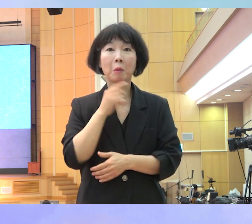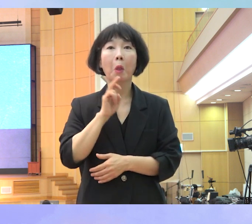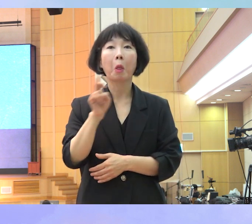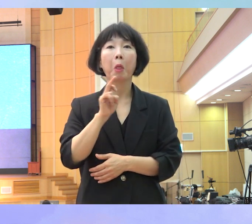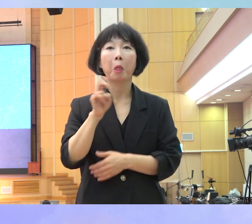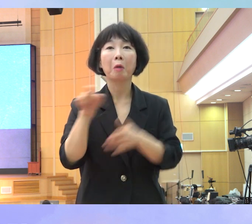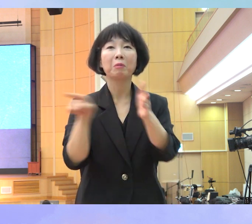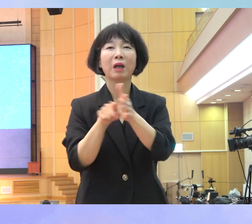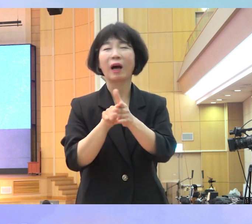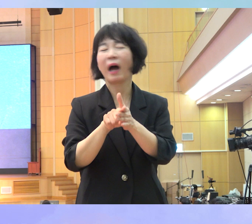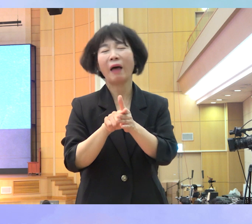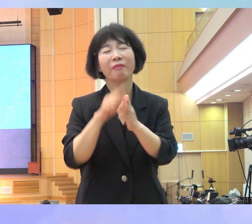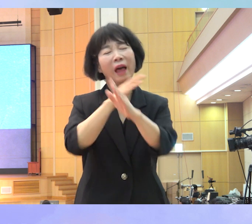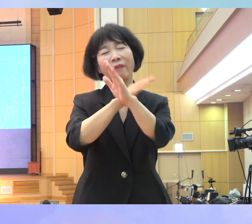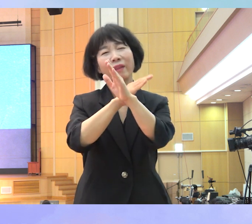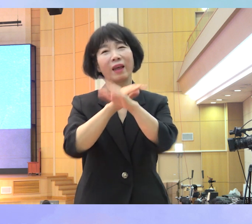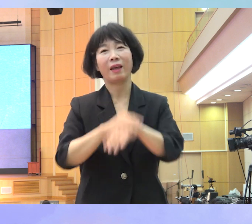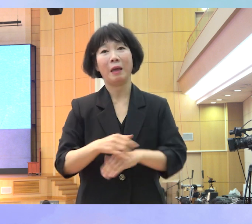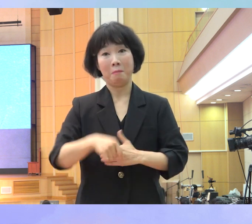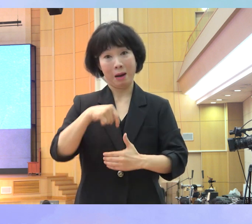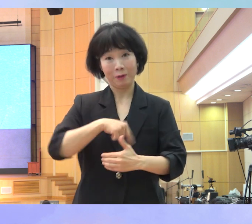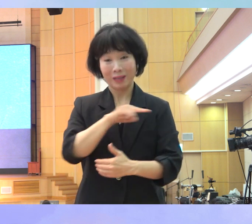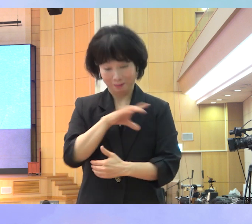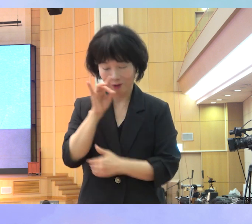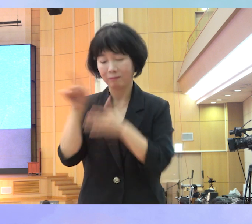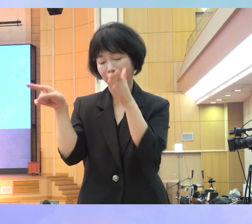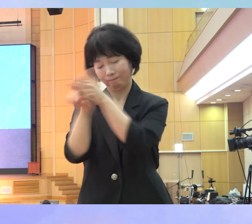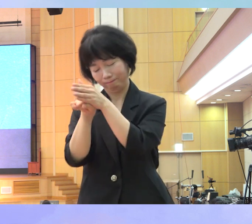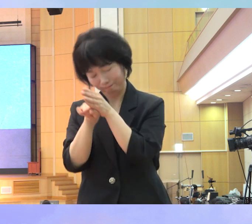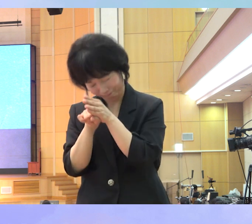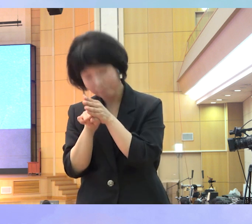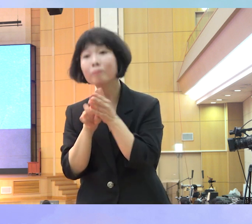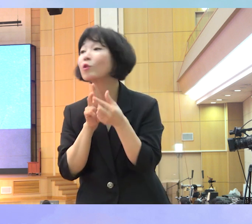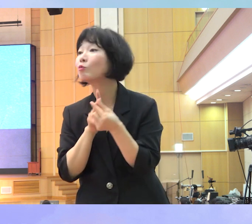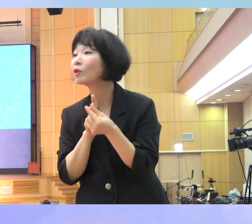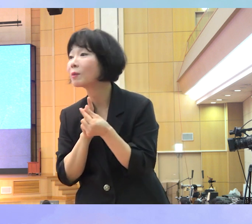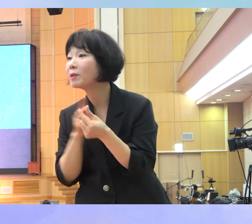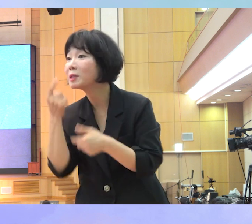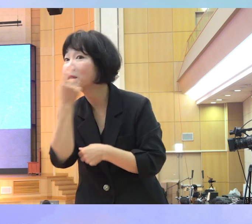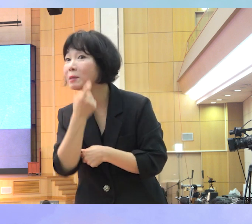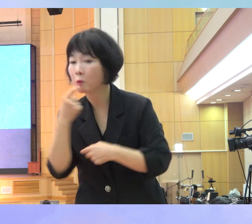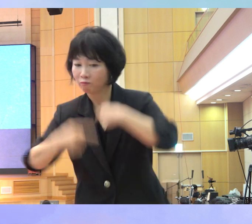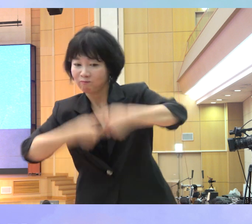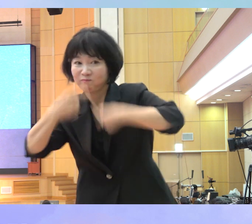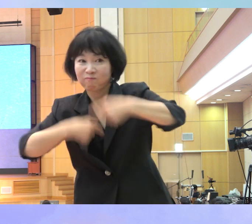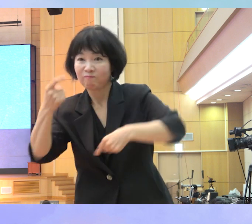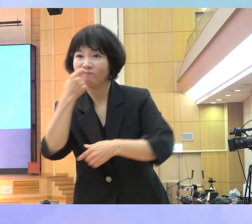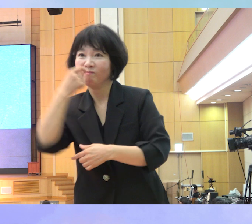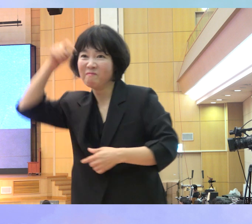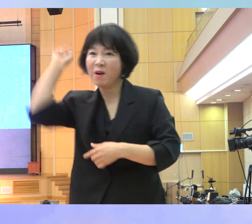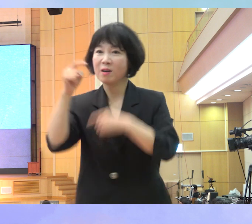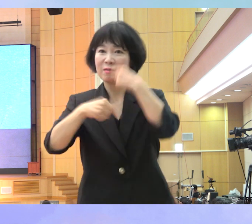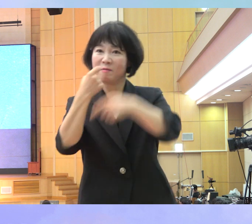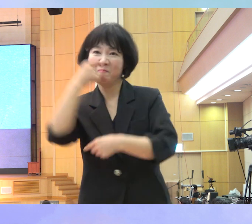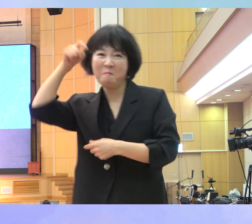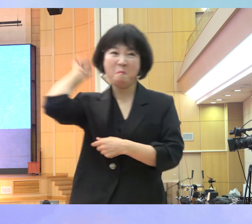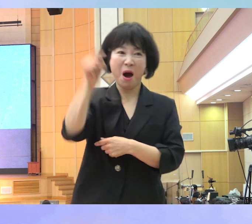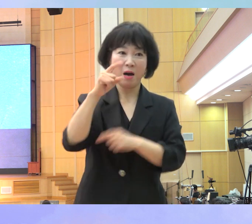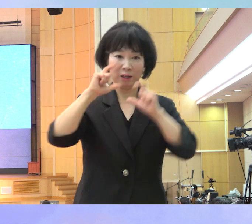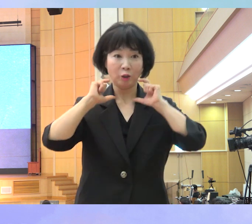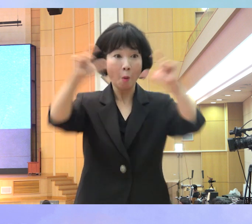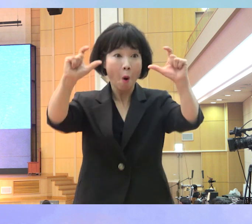여러분의 마음으로 믿고 그 다음에 입으로 시인했을 때, 입으로 명령했을 때, 입으로 선포했을